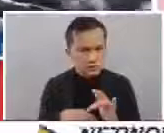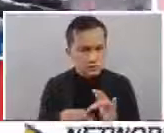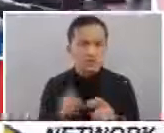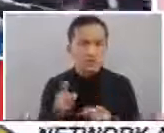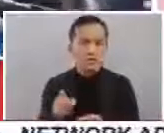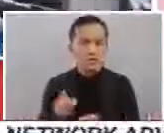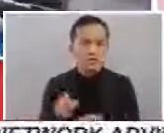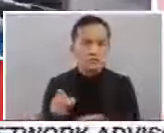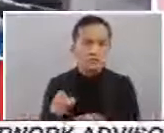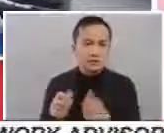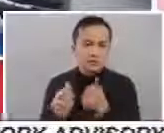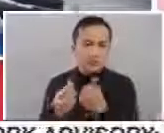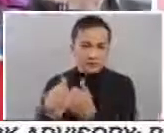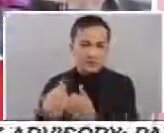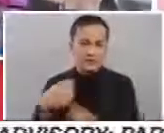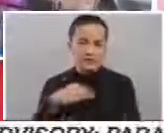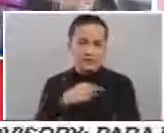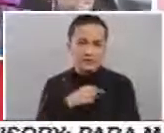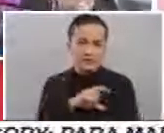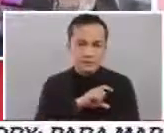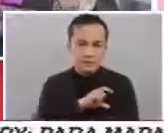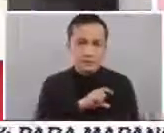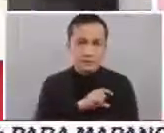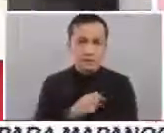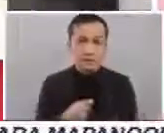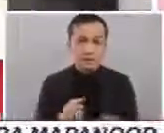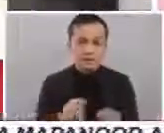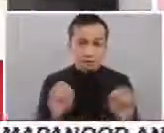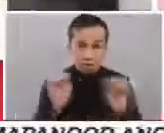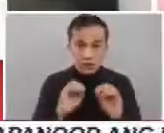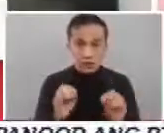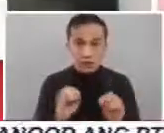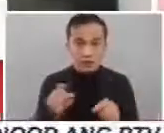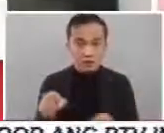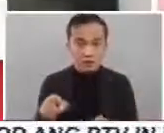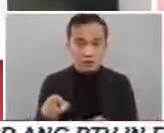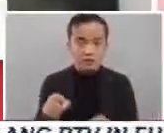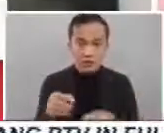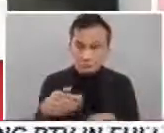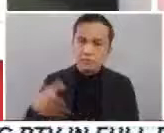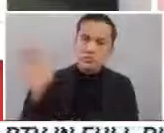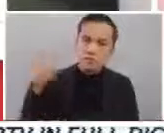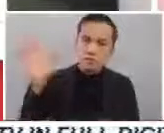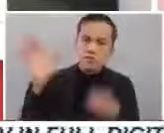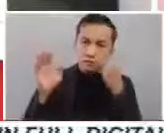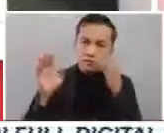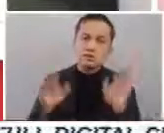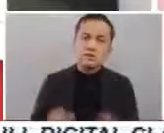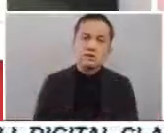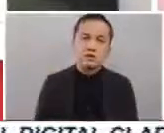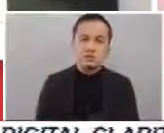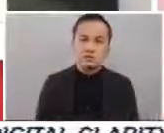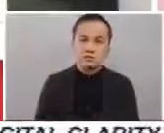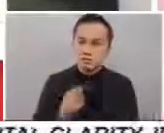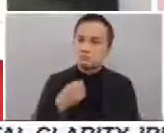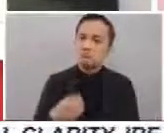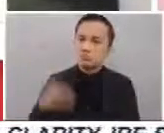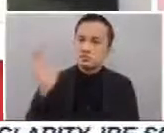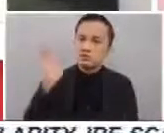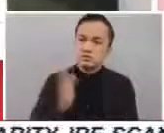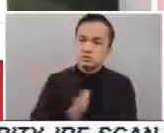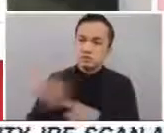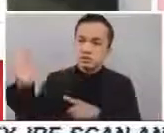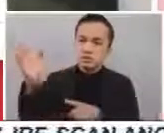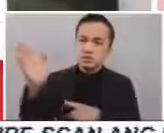Support o suportang iniingi po ng PNP sa mga local government units para bantayan po ang ating